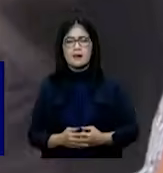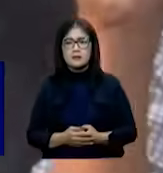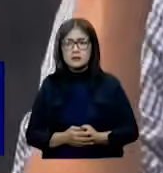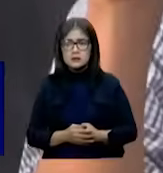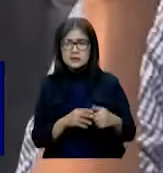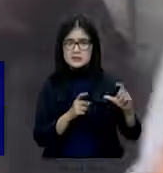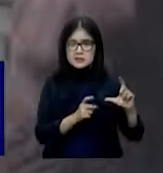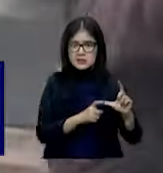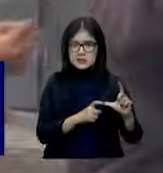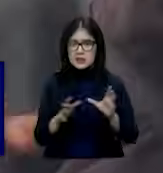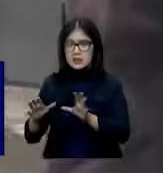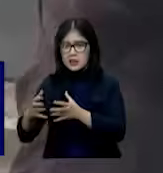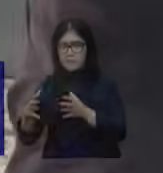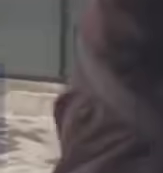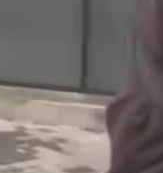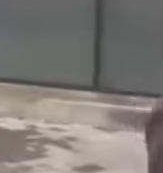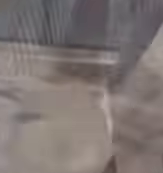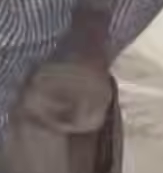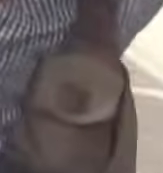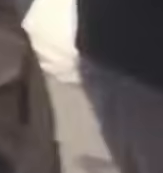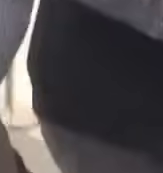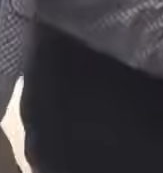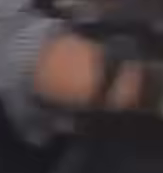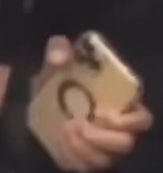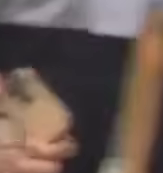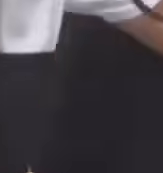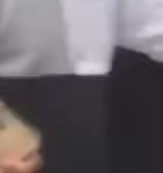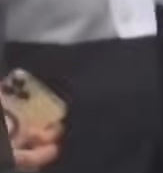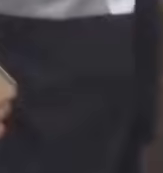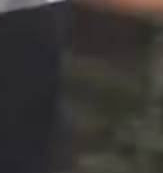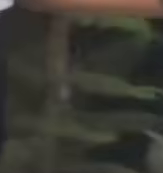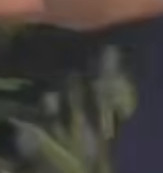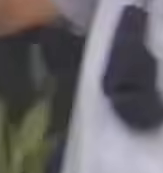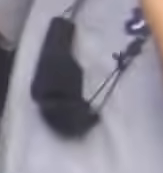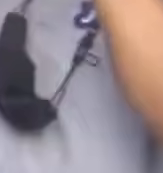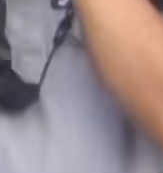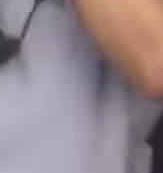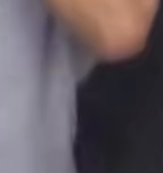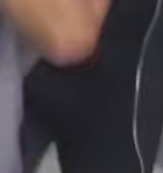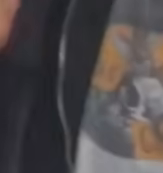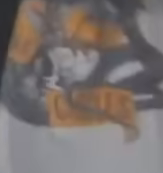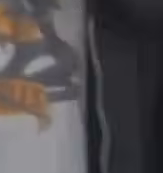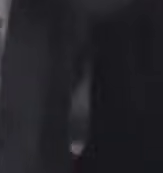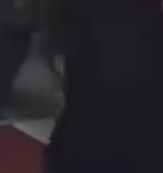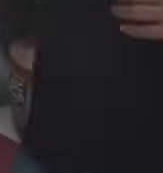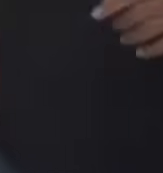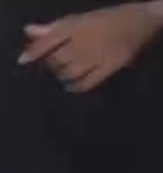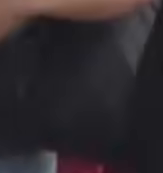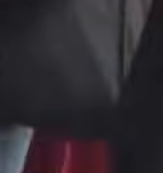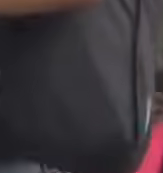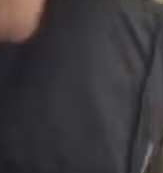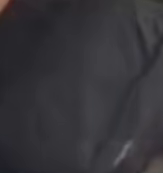kerap mengunggah video mistis dan kontroversial. Mirisnya, video-video tersebut justru dilihat banyak orang, hingga membuat